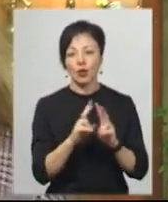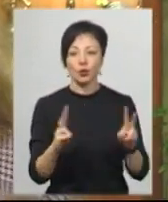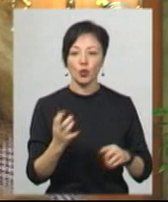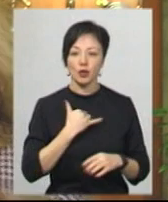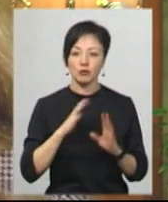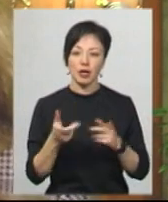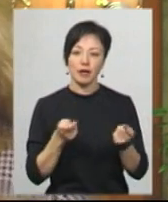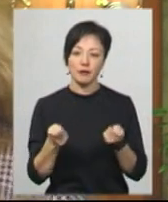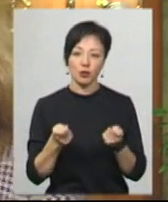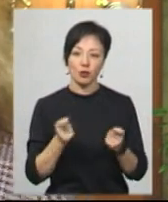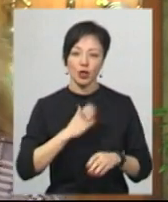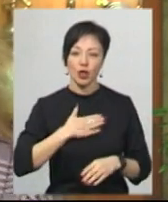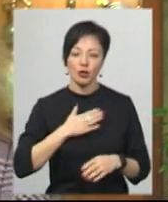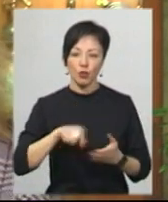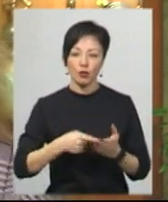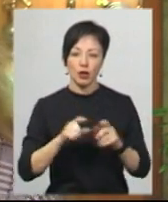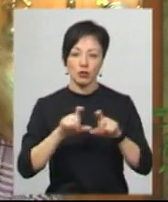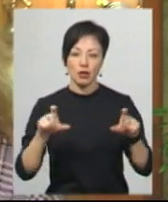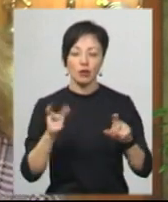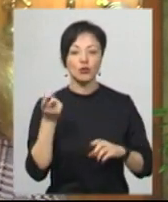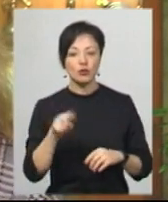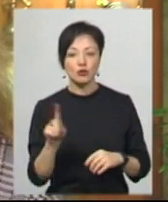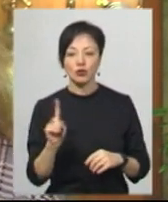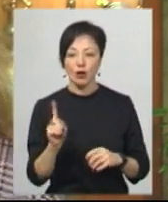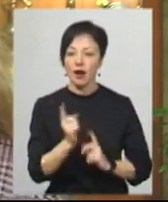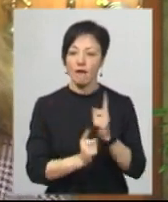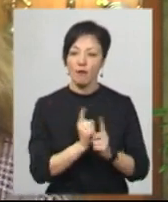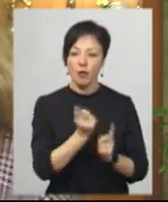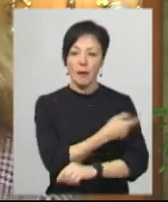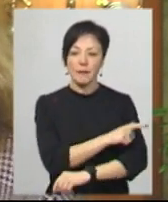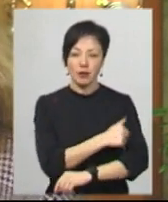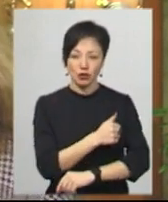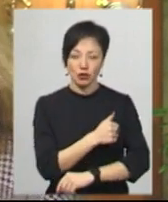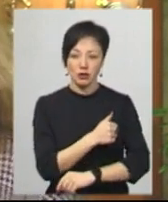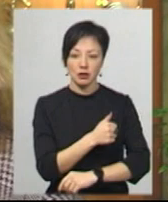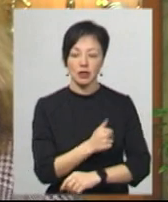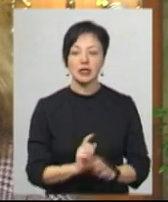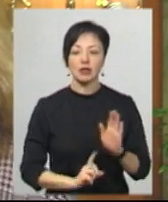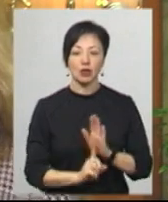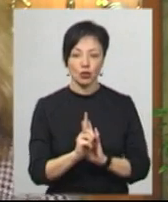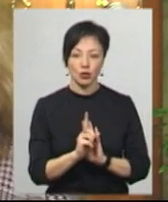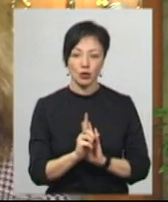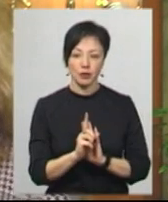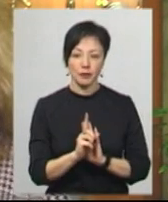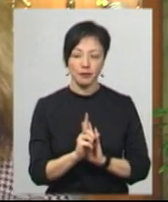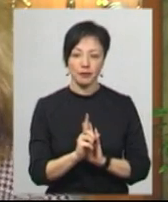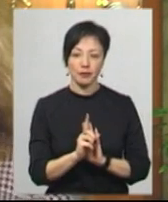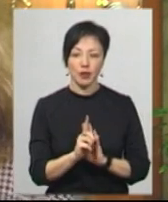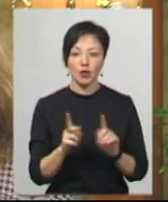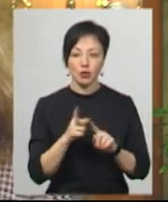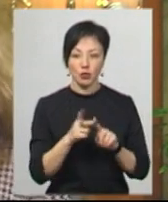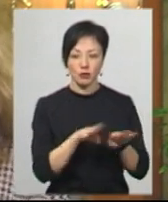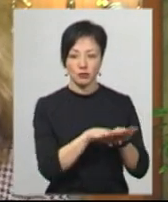буде керівником нашого комунального закладу, тому що реформа медична якраз стартує вторинка, і